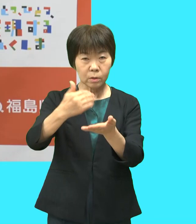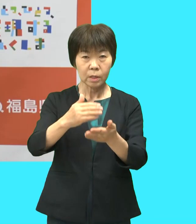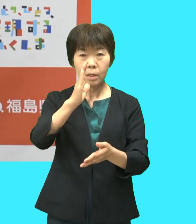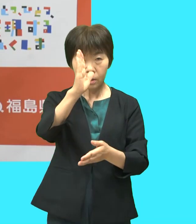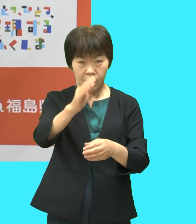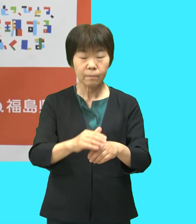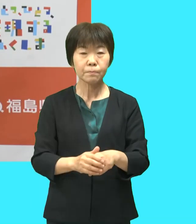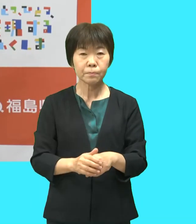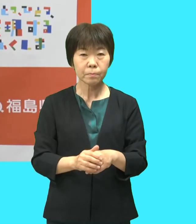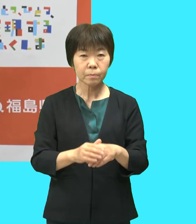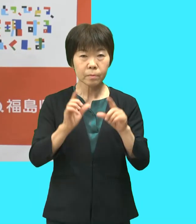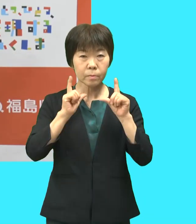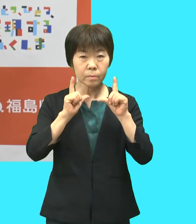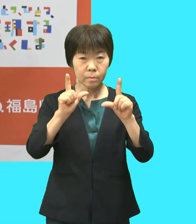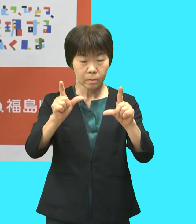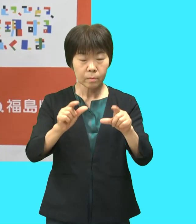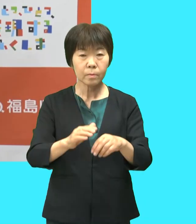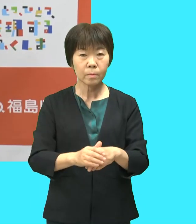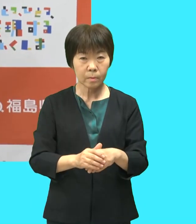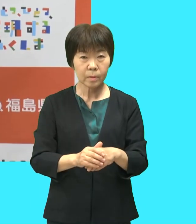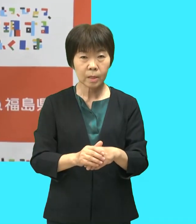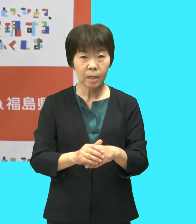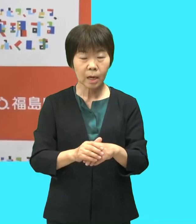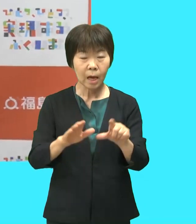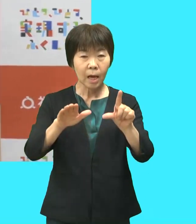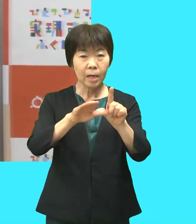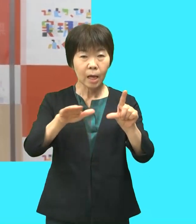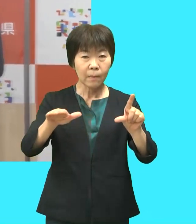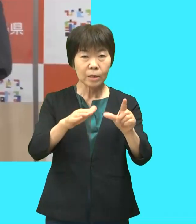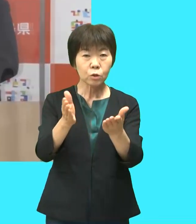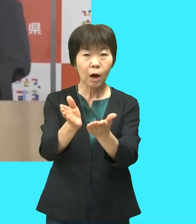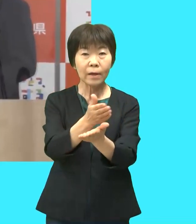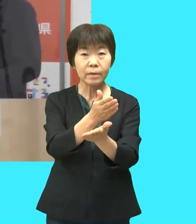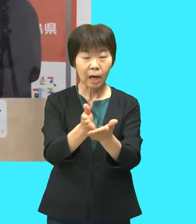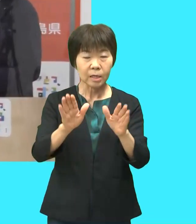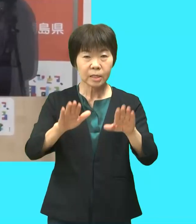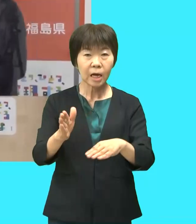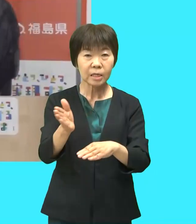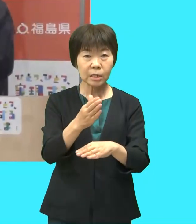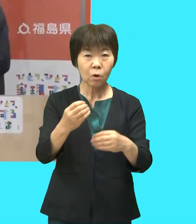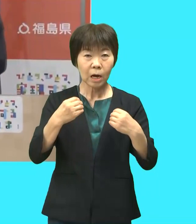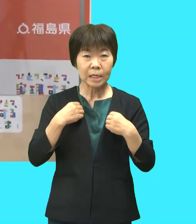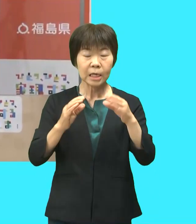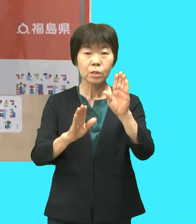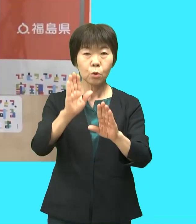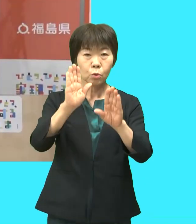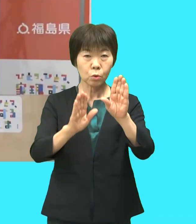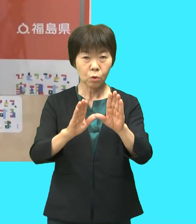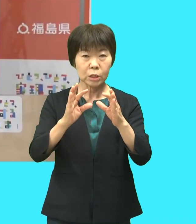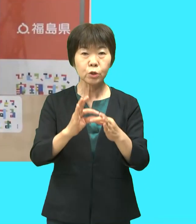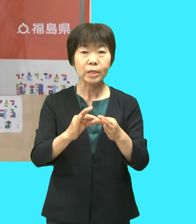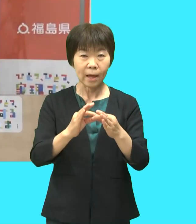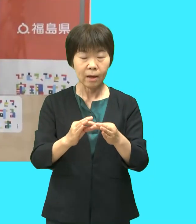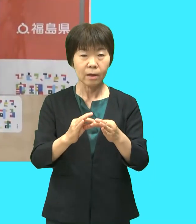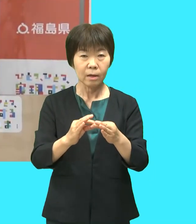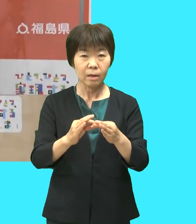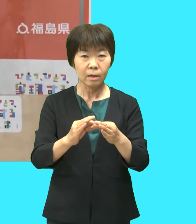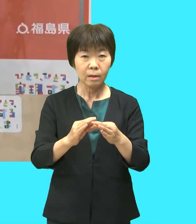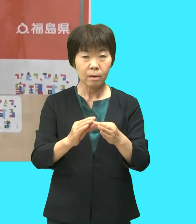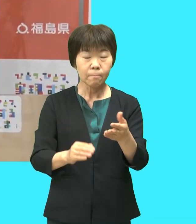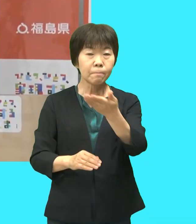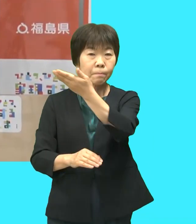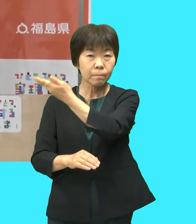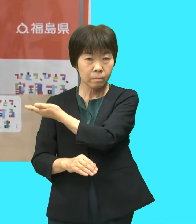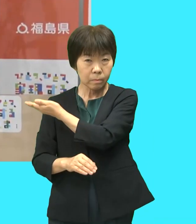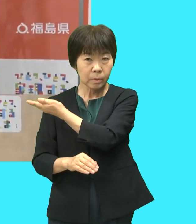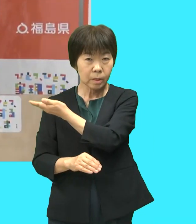ください。 はい、まずステージの判断、あと最近の感染状況でありますが、今ご覧になってお